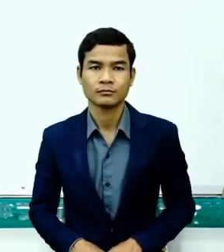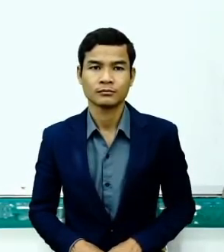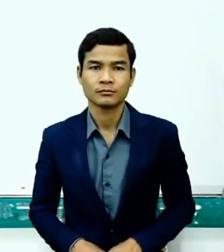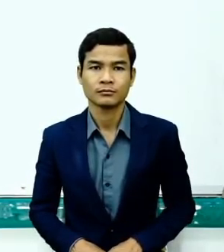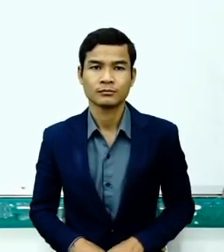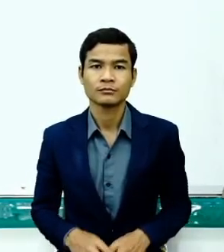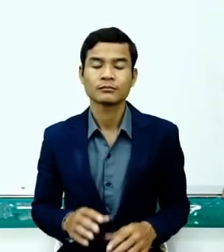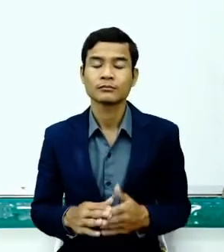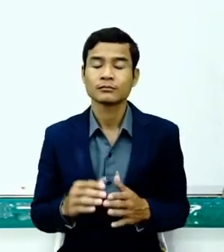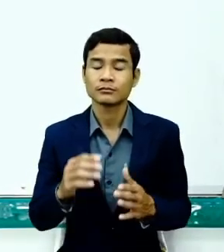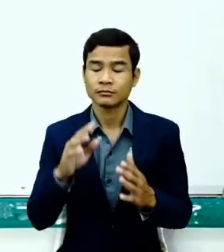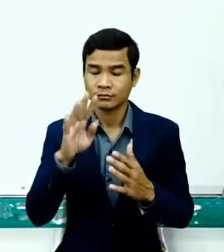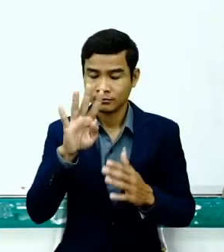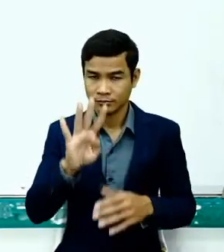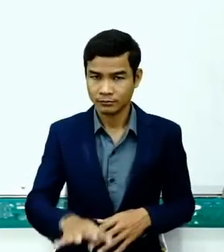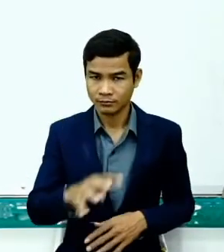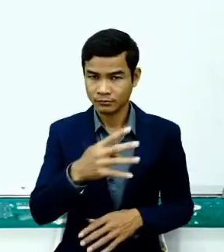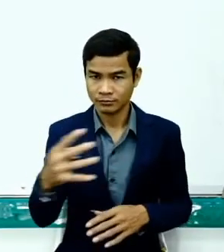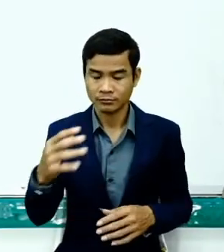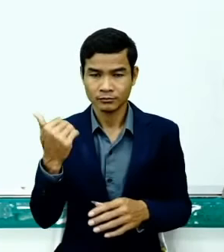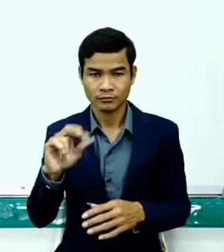ចានេះគឺជាតារាងអានព្យាង្គទី